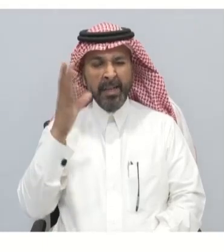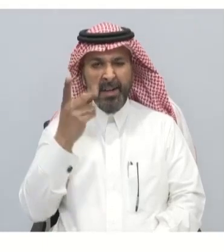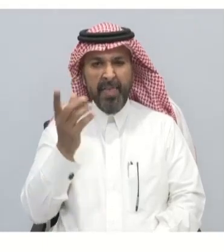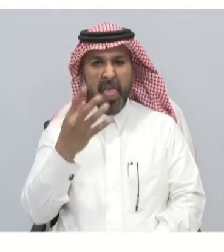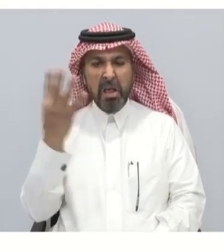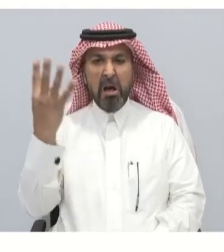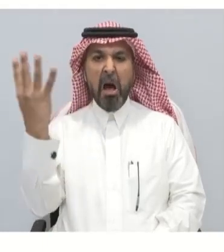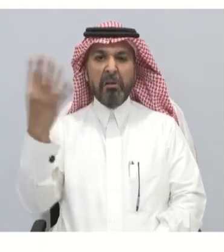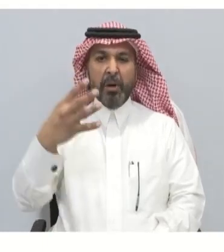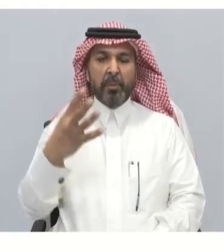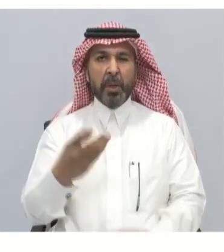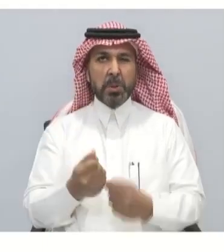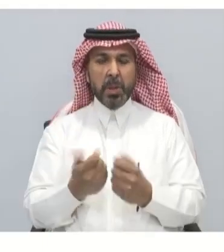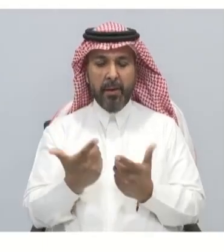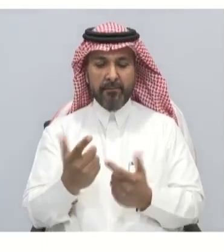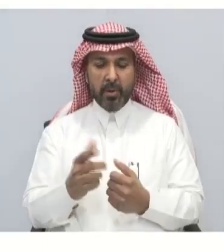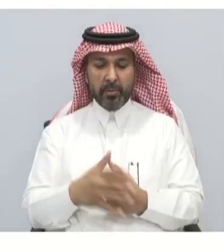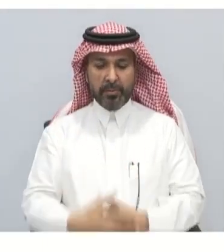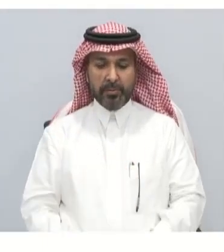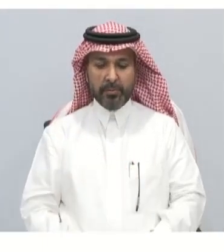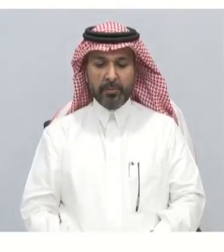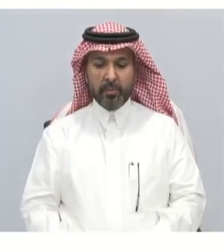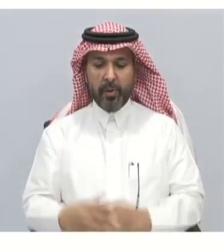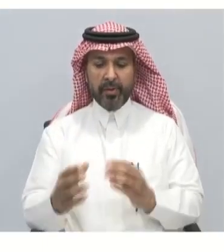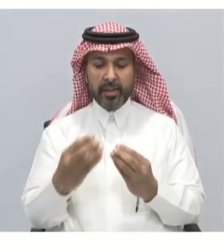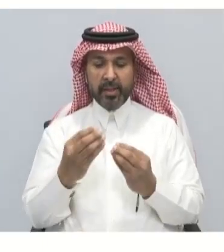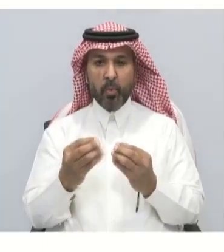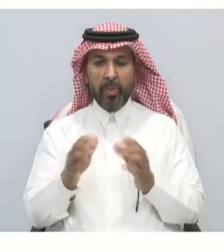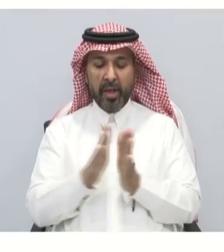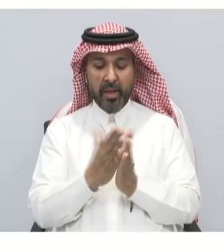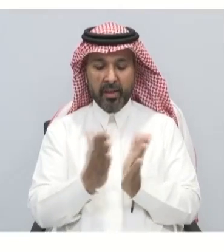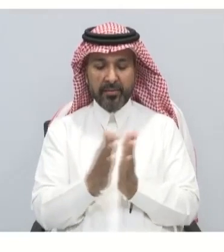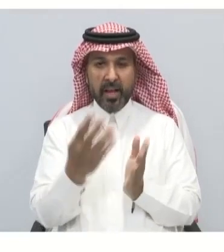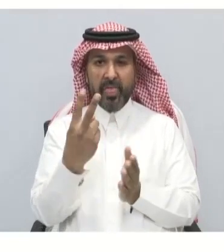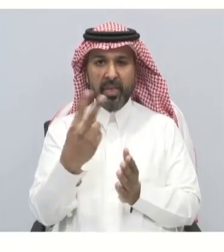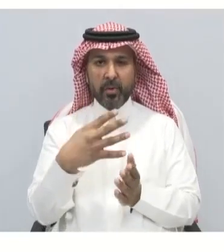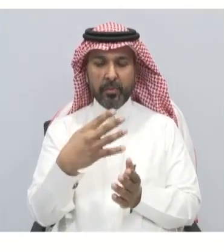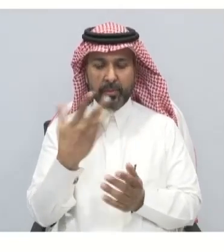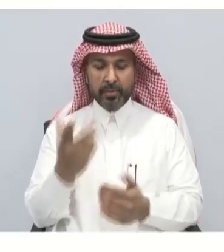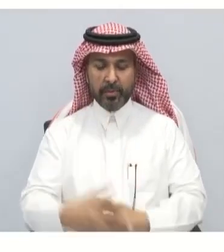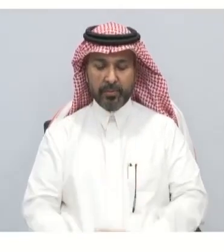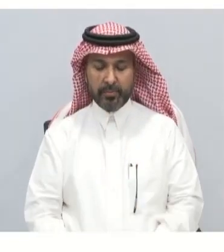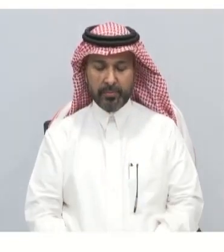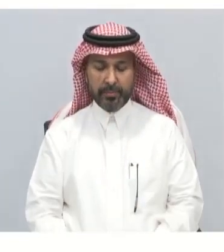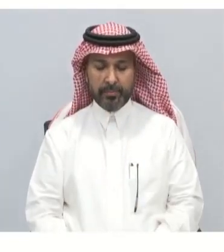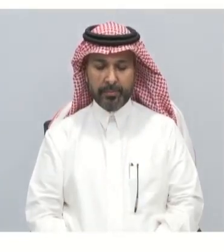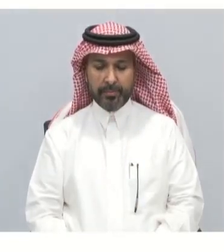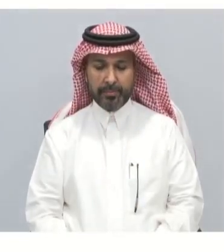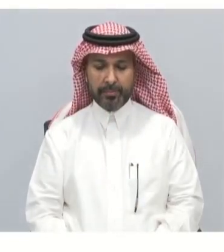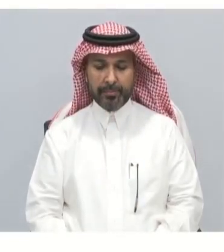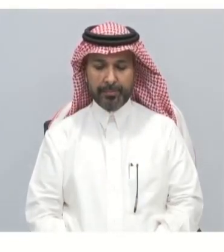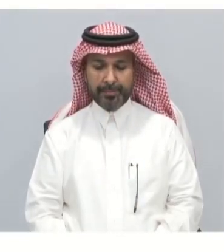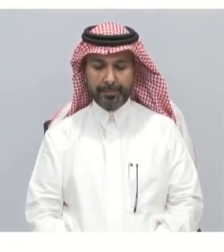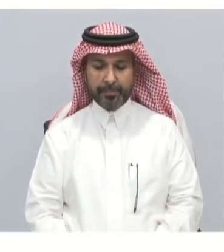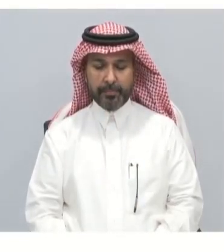ورقه واوراق الدفاتر مثلا 42 ورقه احنا الان وصلنا الى ان المستقله